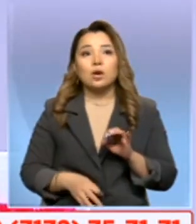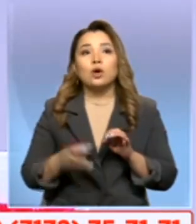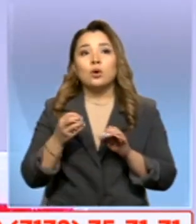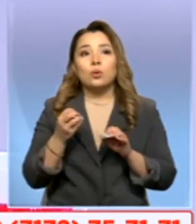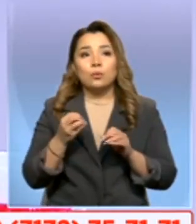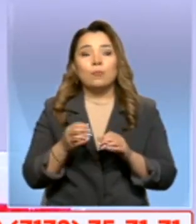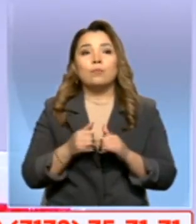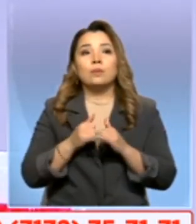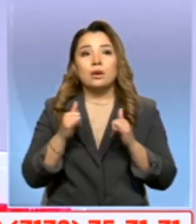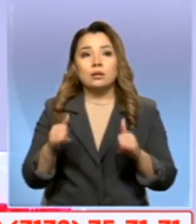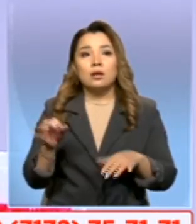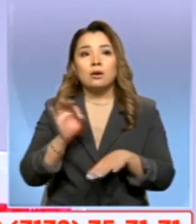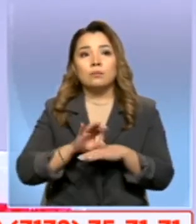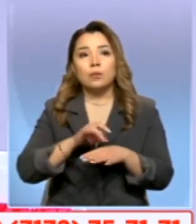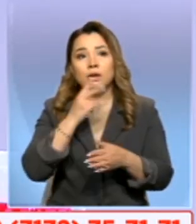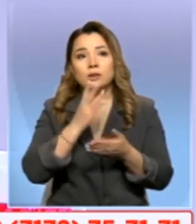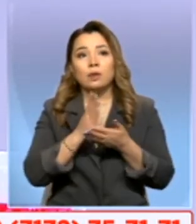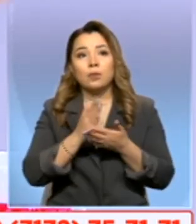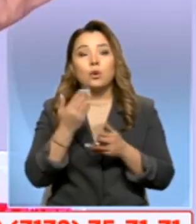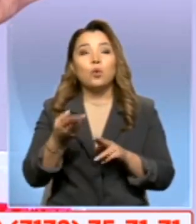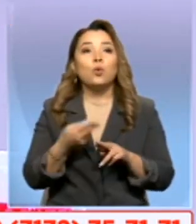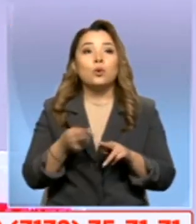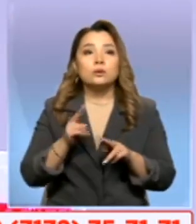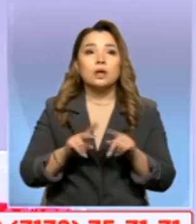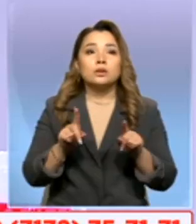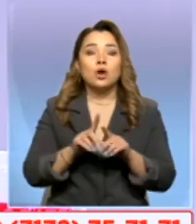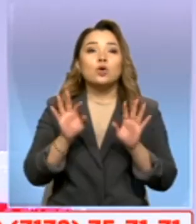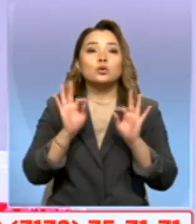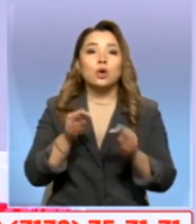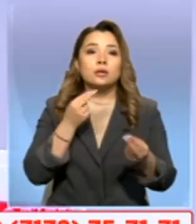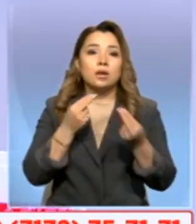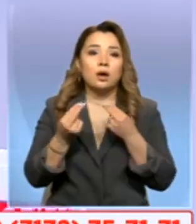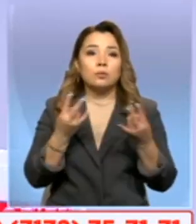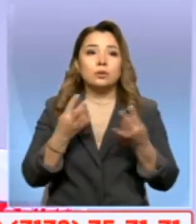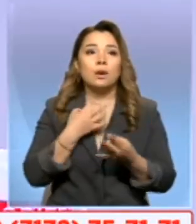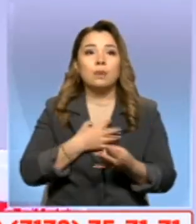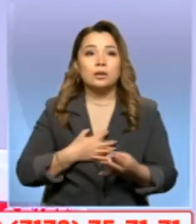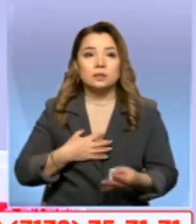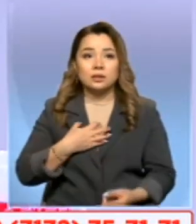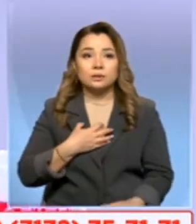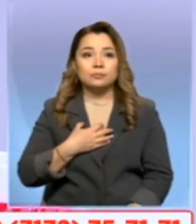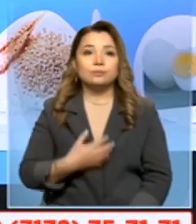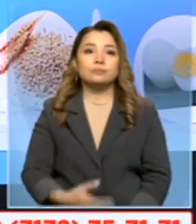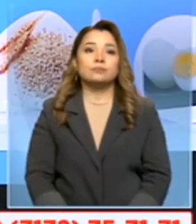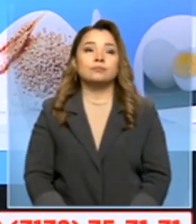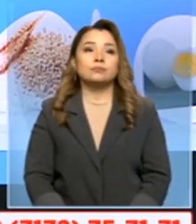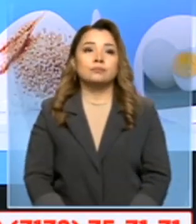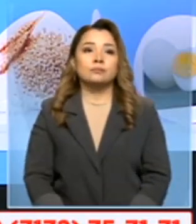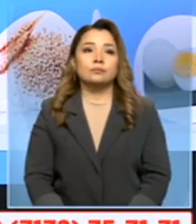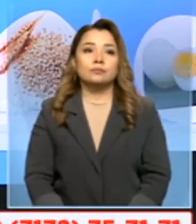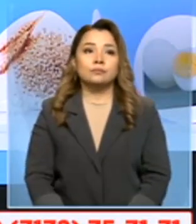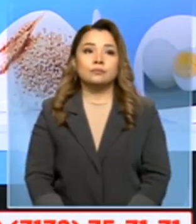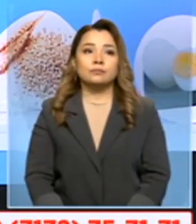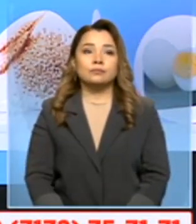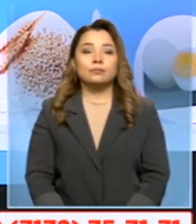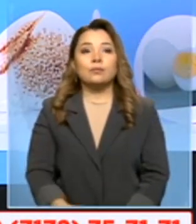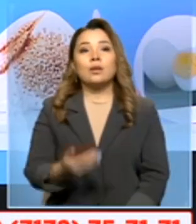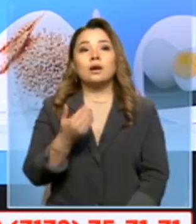сайын қабыну процесіне алып келеді. Сондықтан да бұл жерде де дұрыс тамақтану өте маңызды. Махаббат